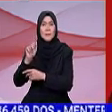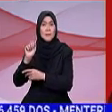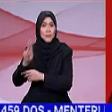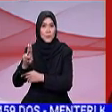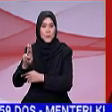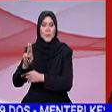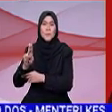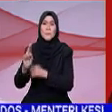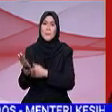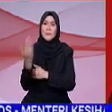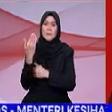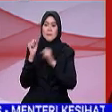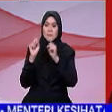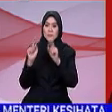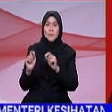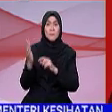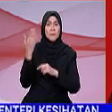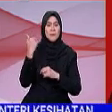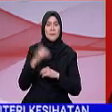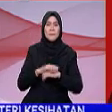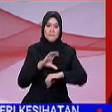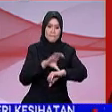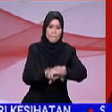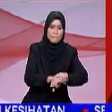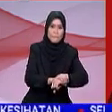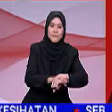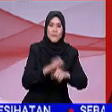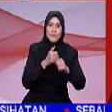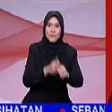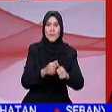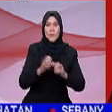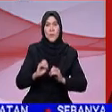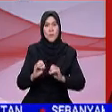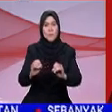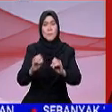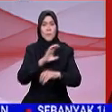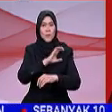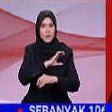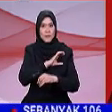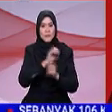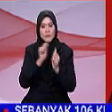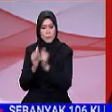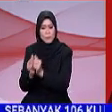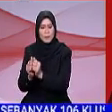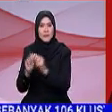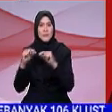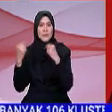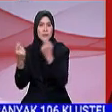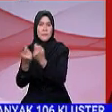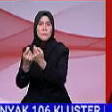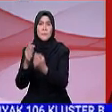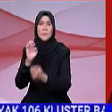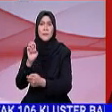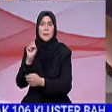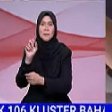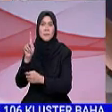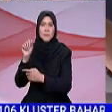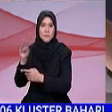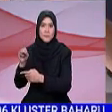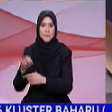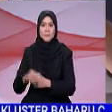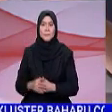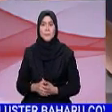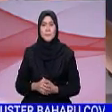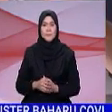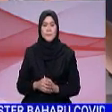Beaufort pada pagi Sabtu lepas. Tangkapan dilakukan menerusi operasi khas polis bersama pasukan Eskom.